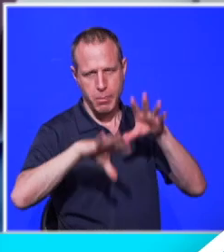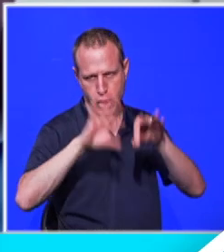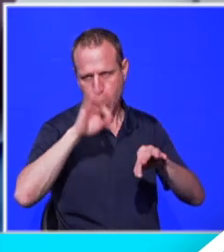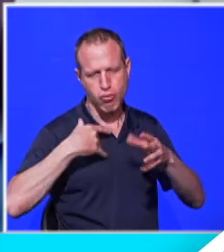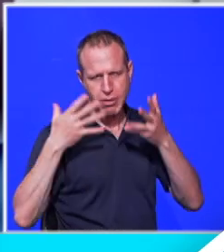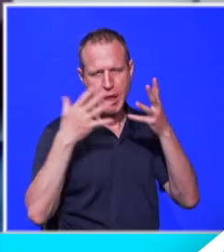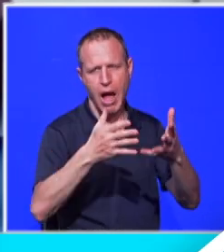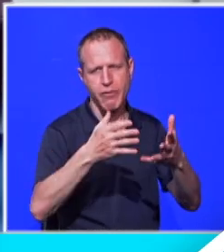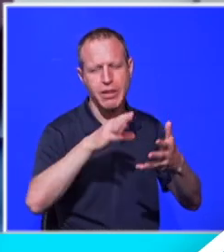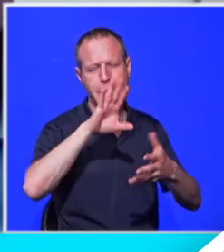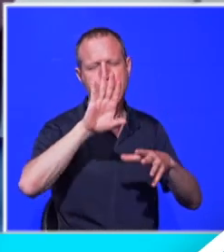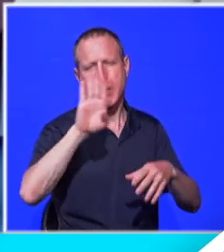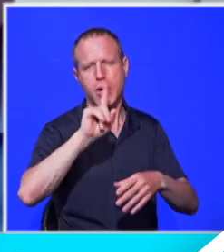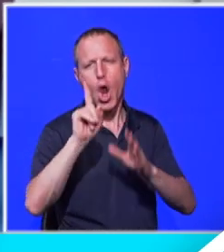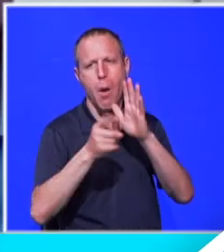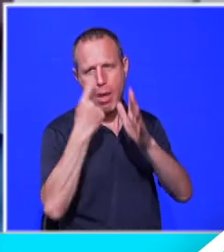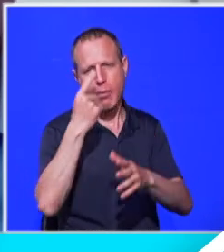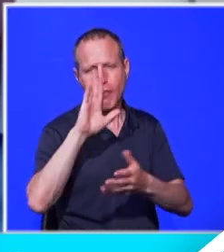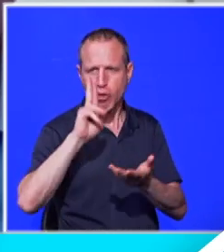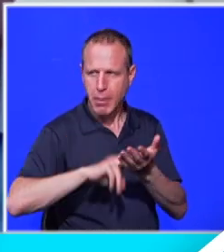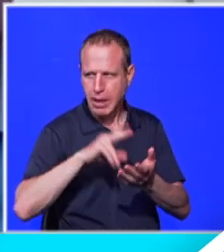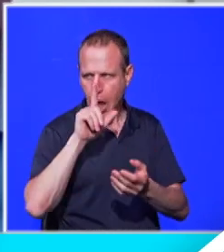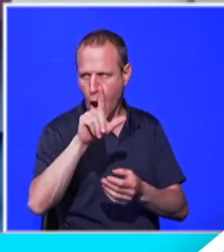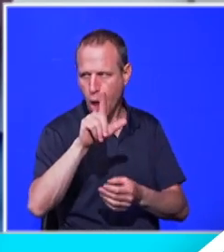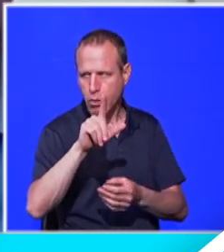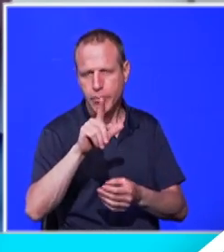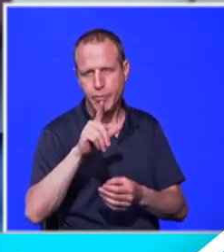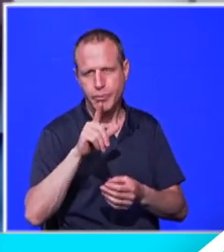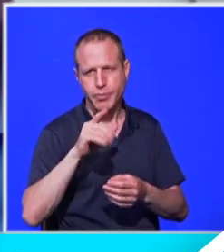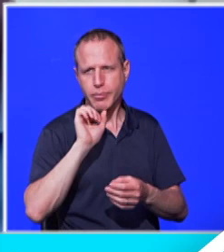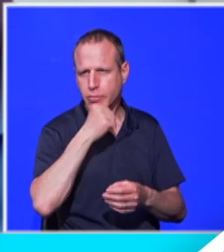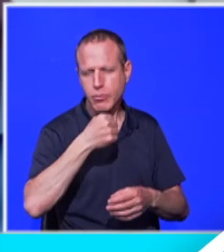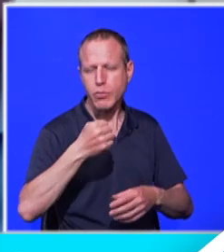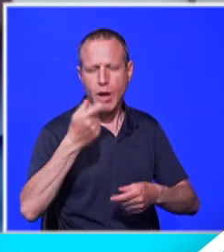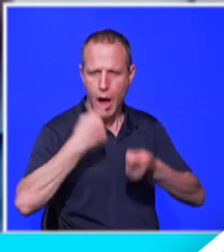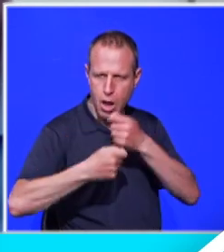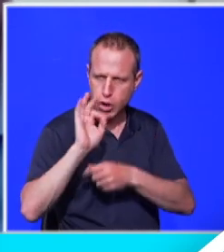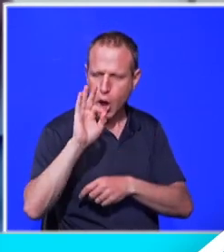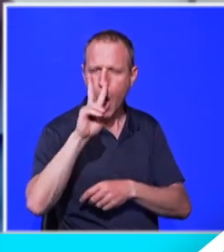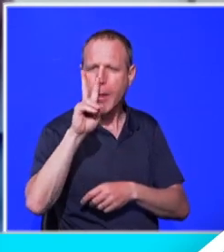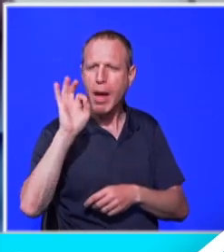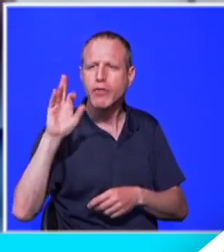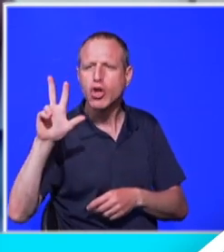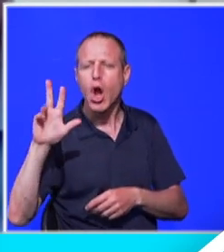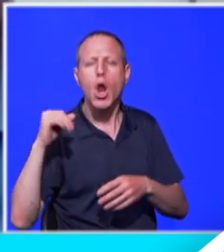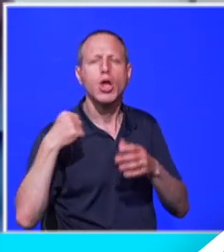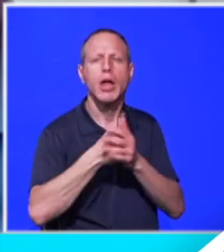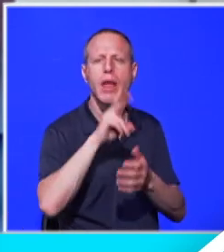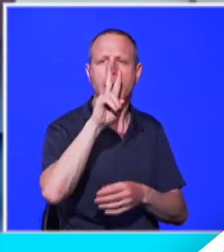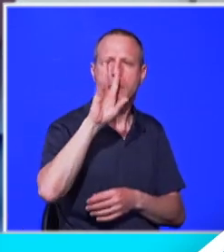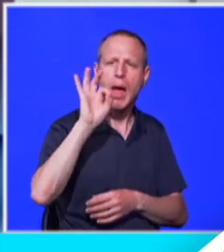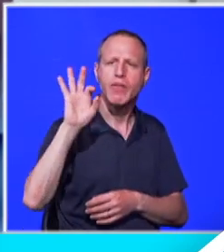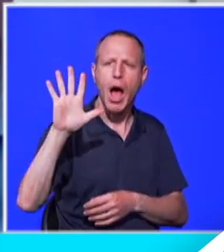את נתניהו לא אחת, אחד שהיה מגיע לו, וההיסטוריה הכלכלית שלו, ב-2003 עד 2005, ראויה לכל